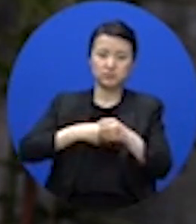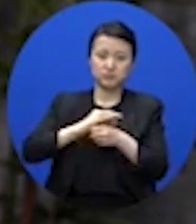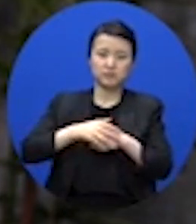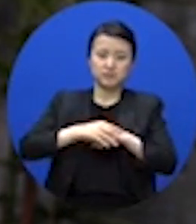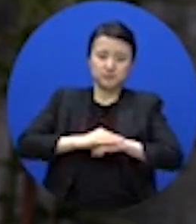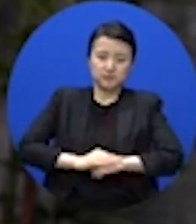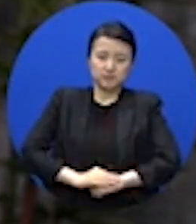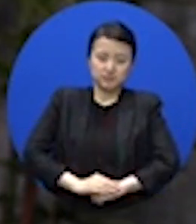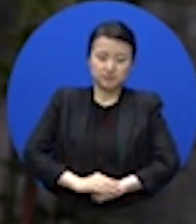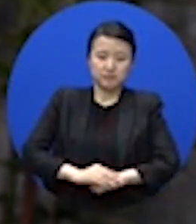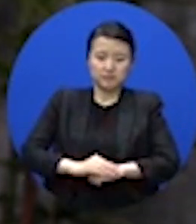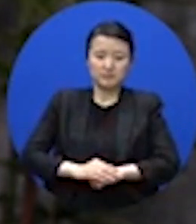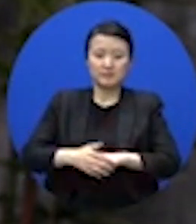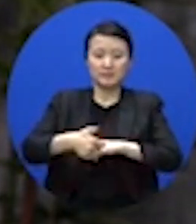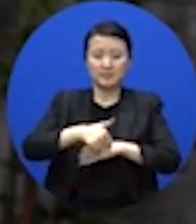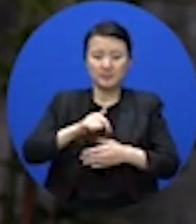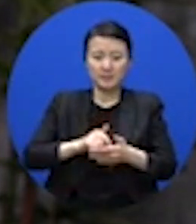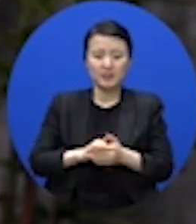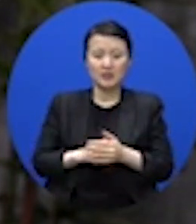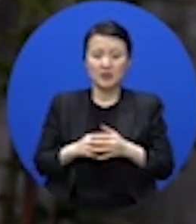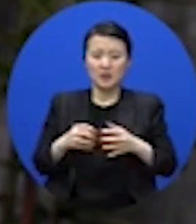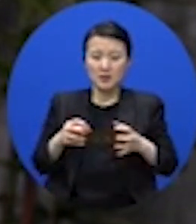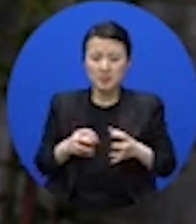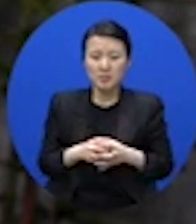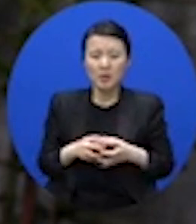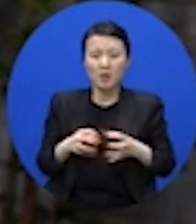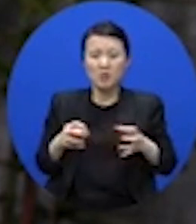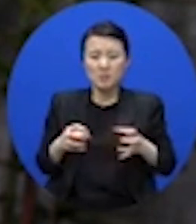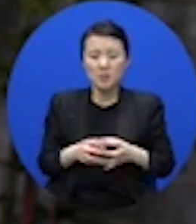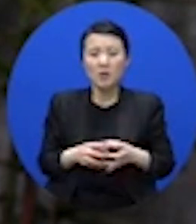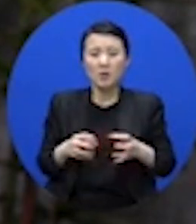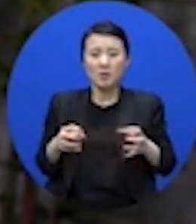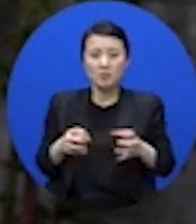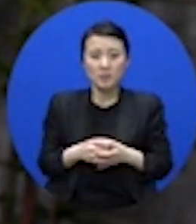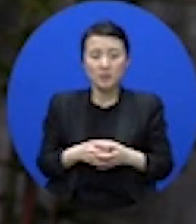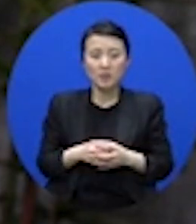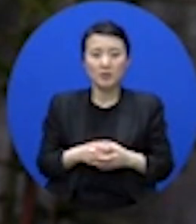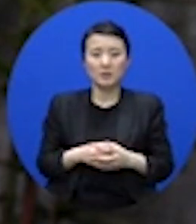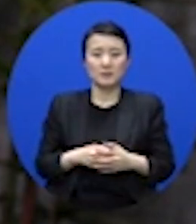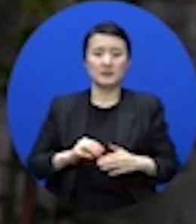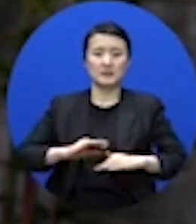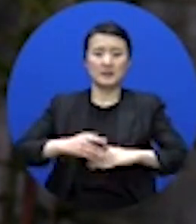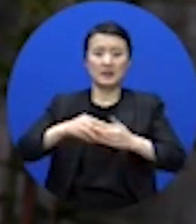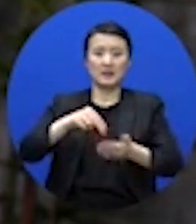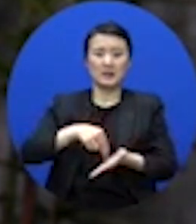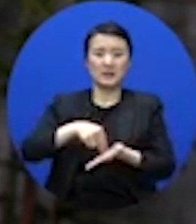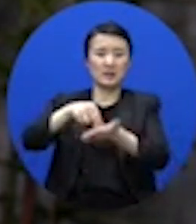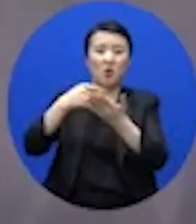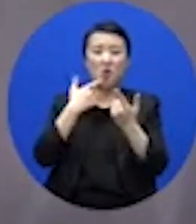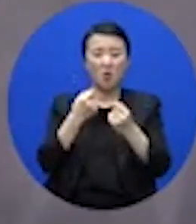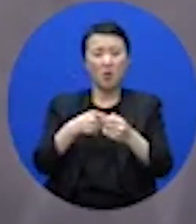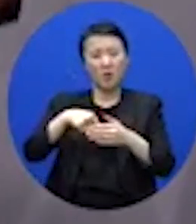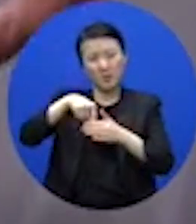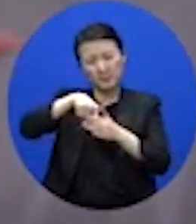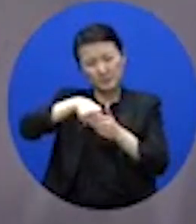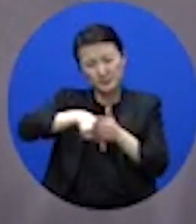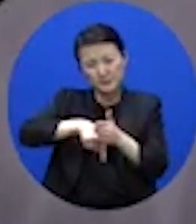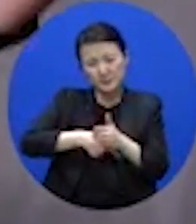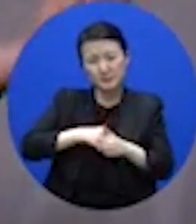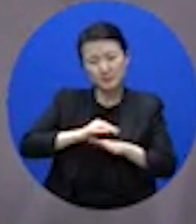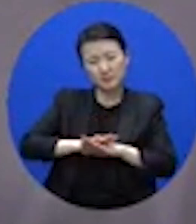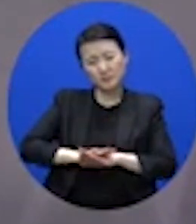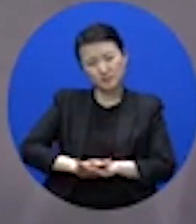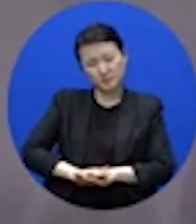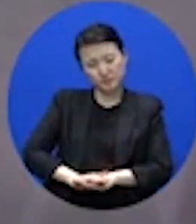집어넣어서 심층적 에스컬레이터 제일 밑바닥에 다 넣어두는 거예요. 그리고 우리가